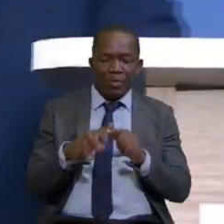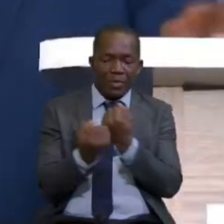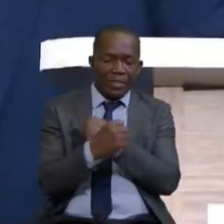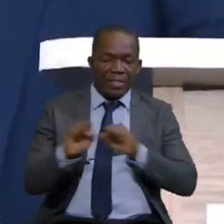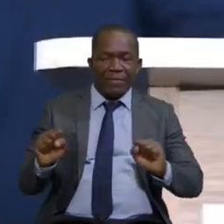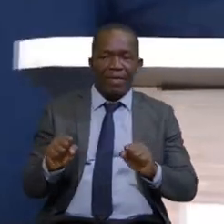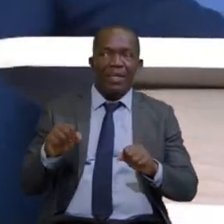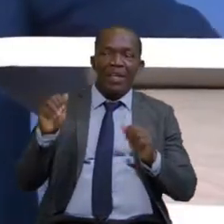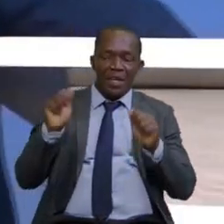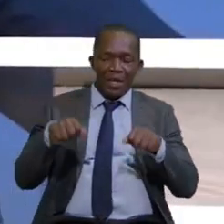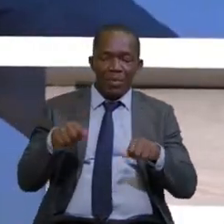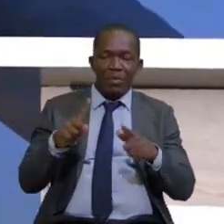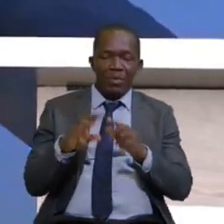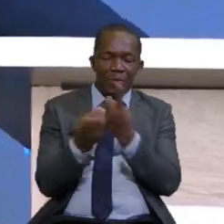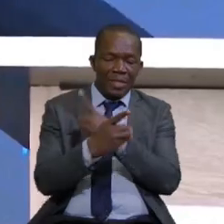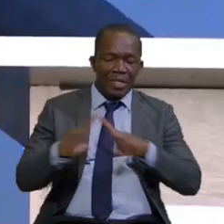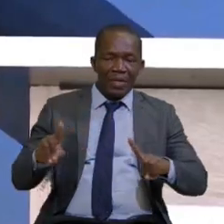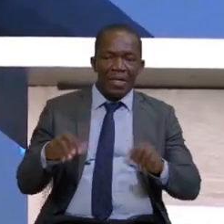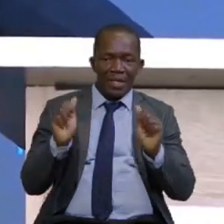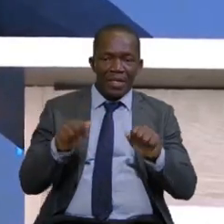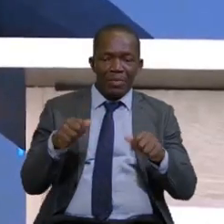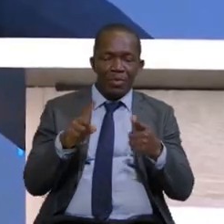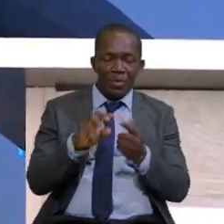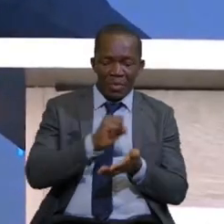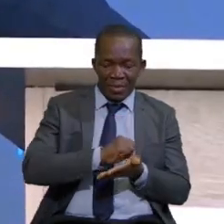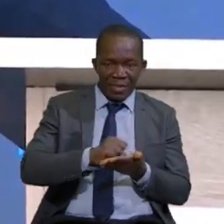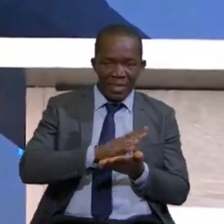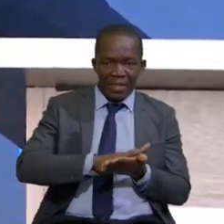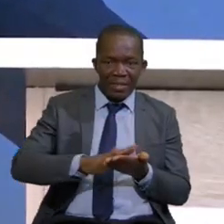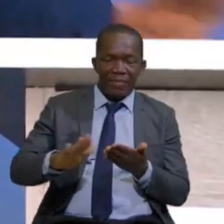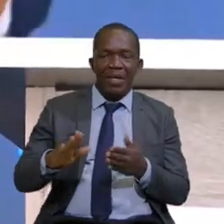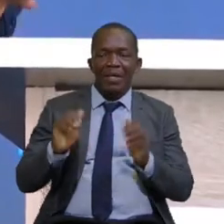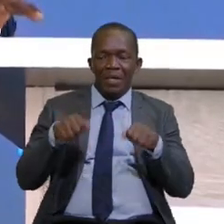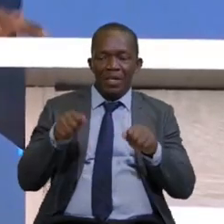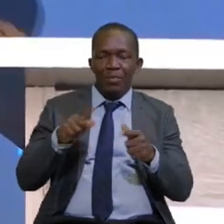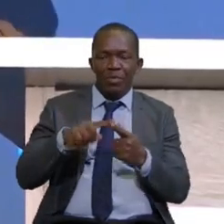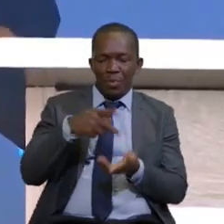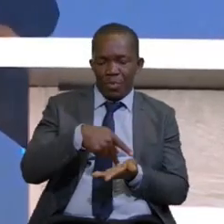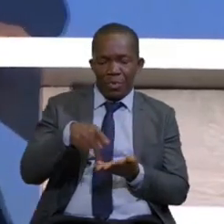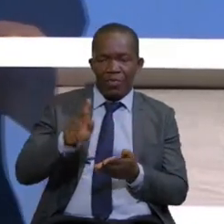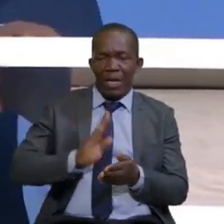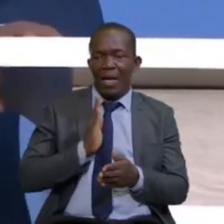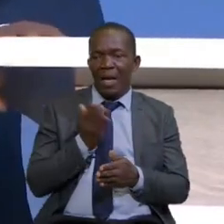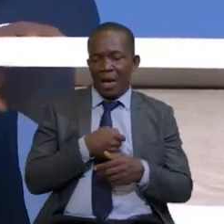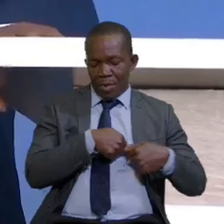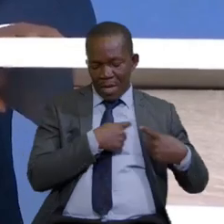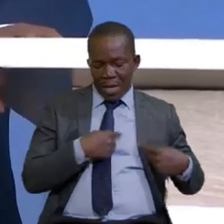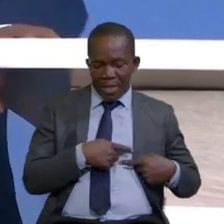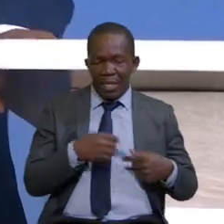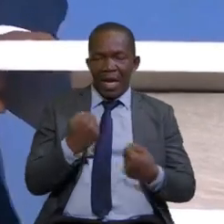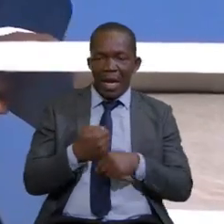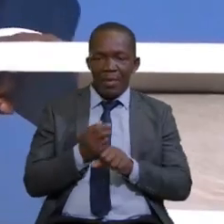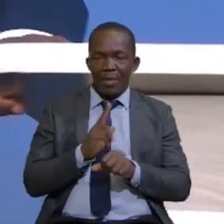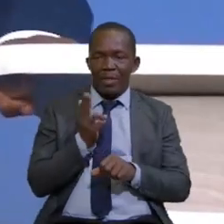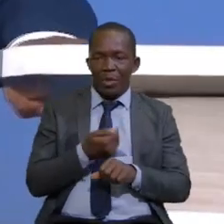Il est capable de sanctifier, il est capable de purifier nos cœurs. Il est capable de nous rendre saints, de nous donner